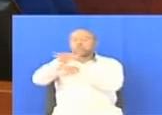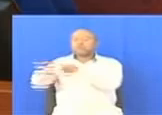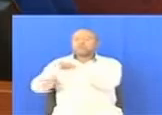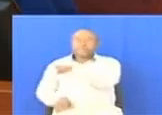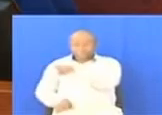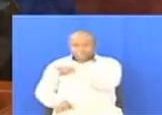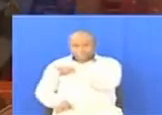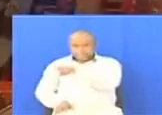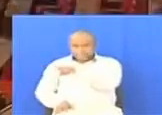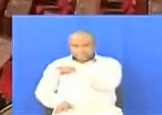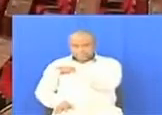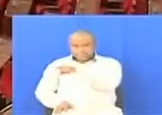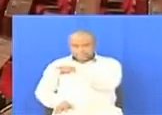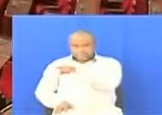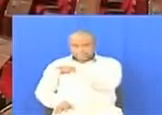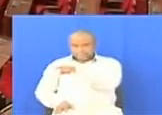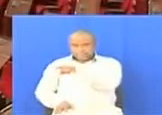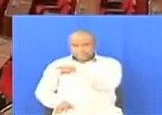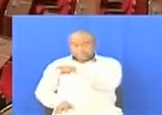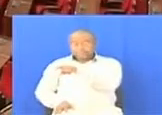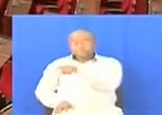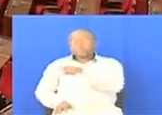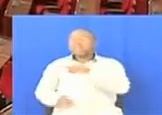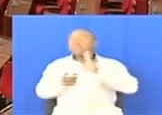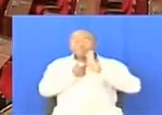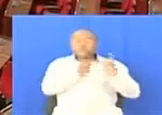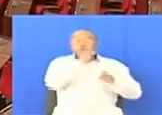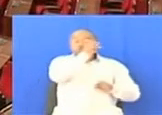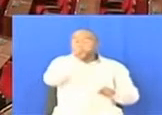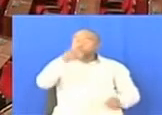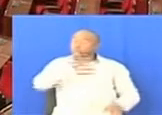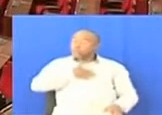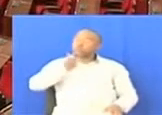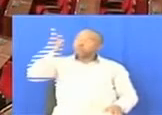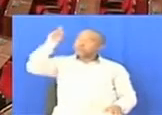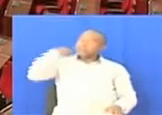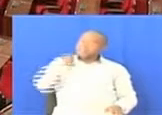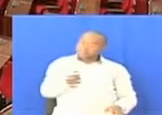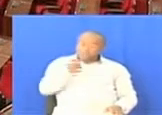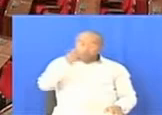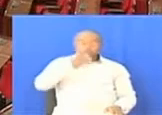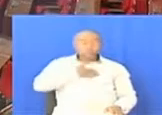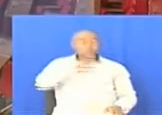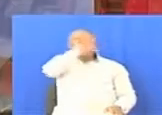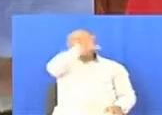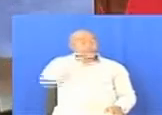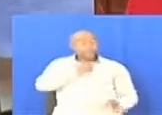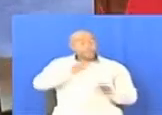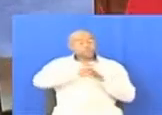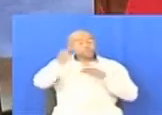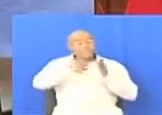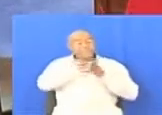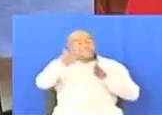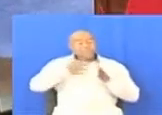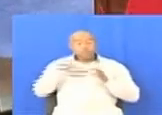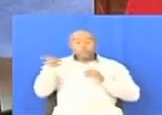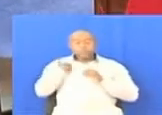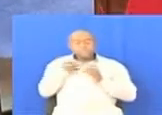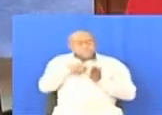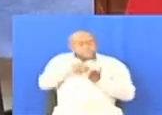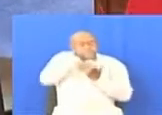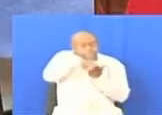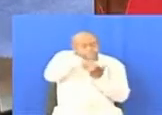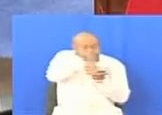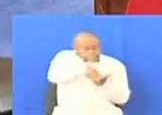Tauni. Anaendelea, "Ikiwa watu wangu niliowaita kwa jina langu wakijinyenyekesha